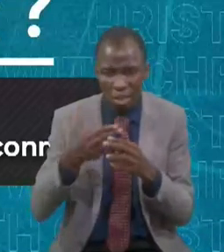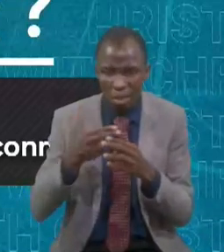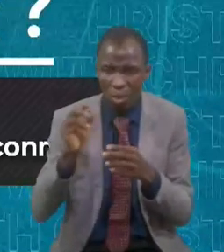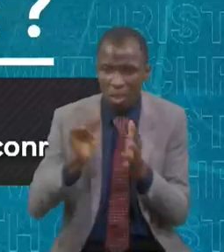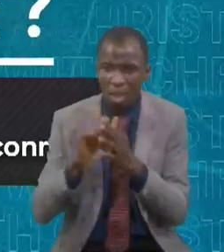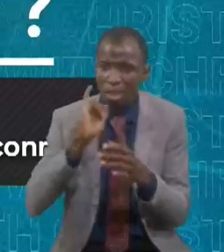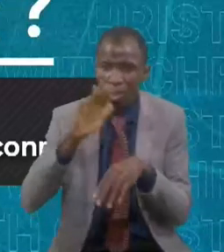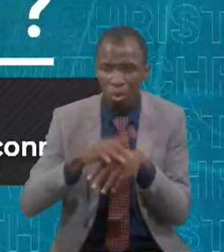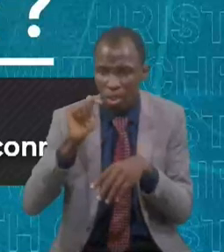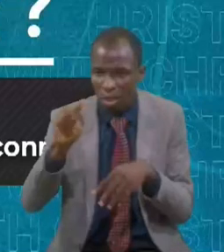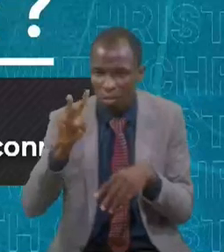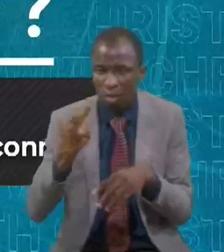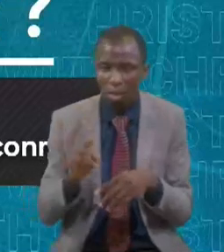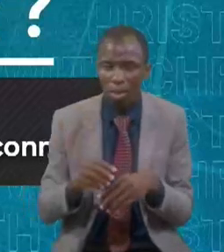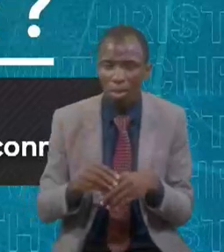hq.org